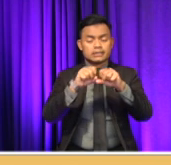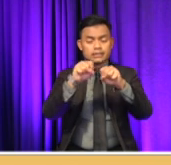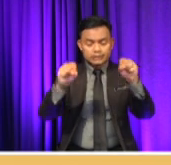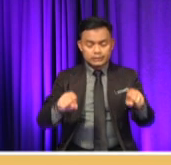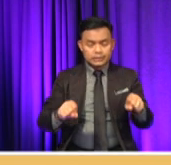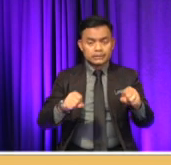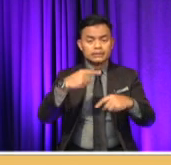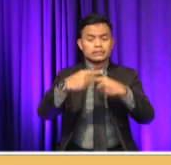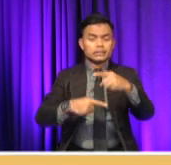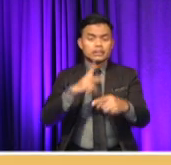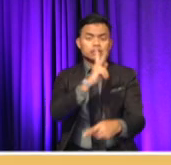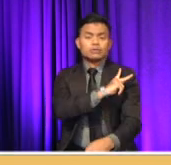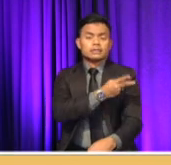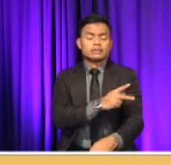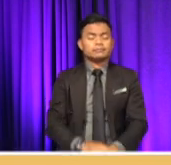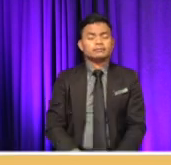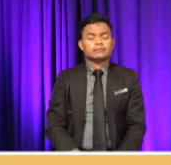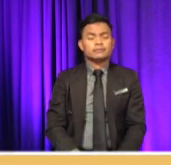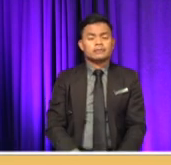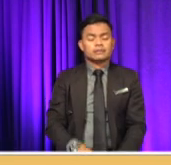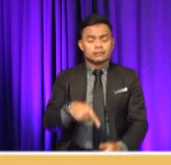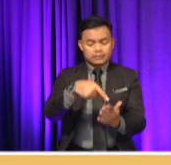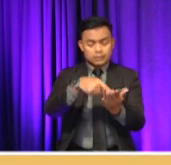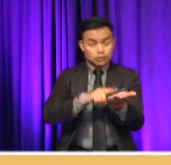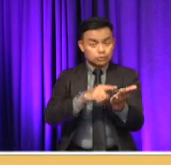tentangnya Swiss togel Swiss